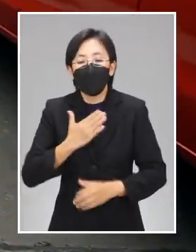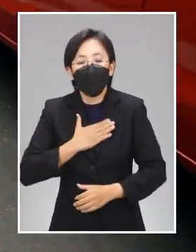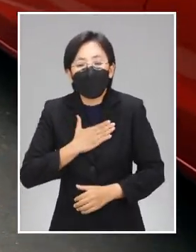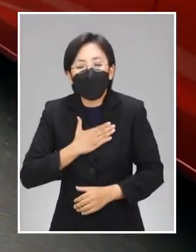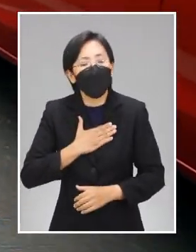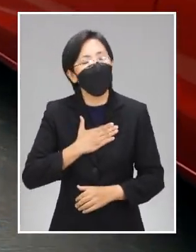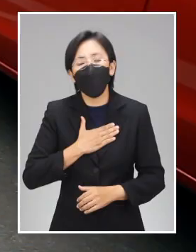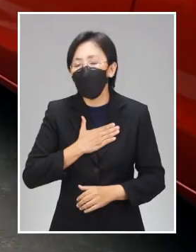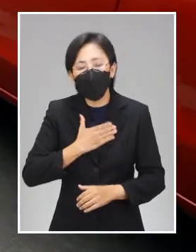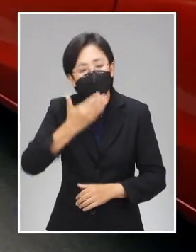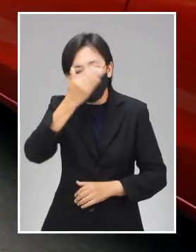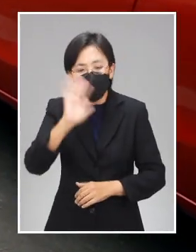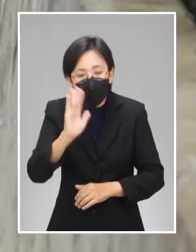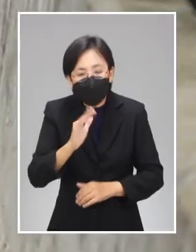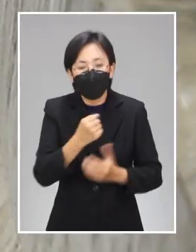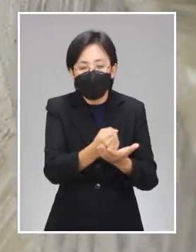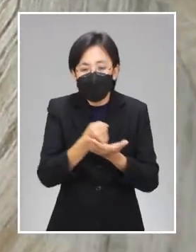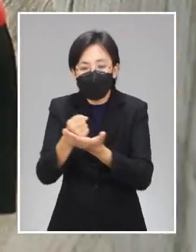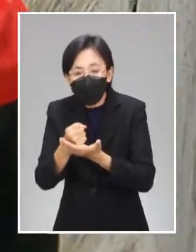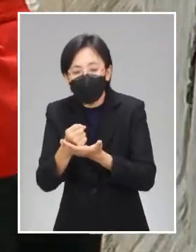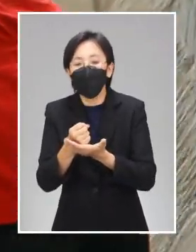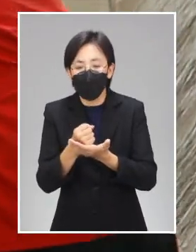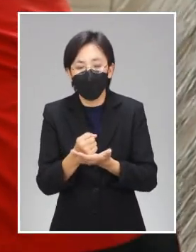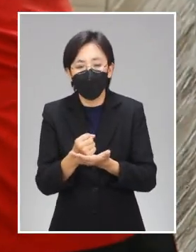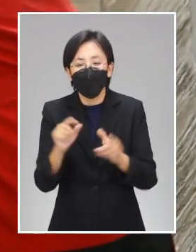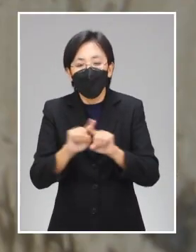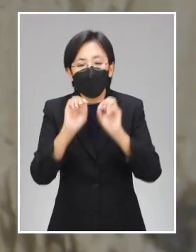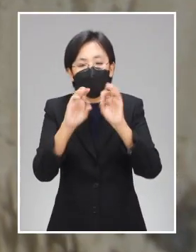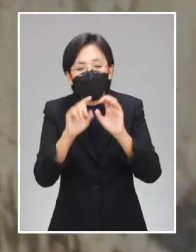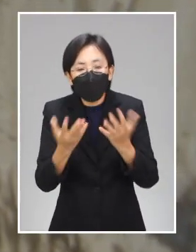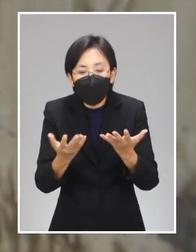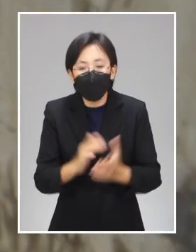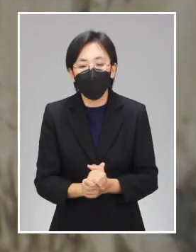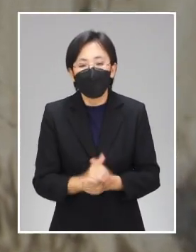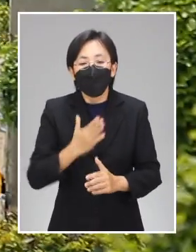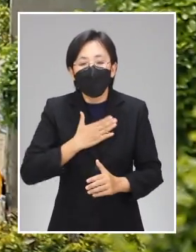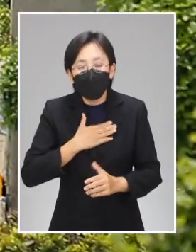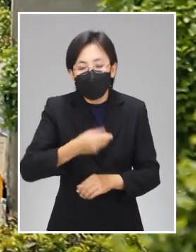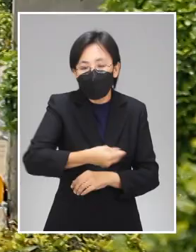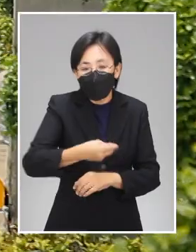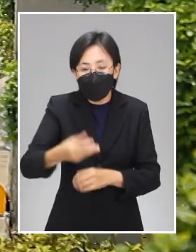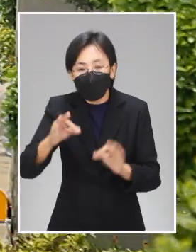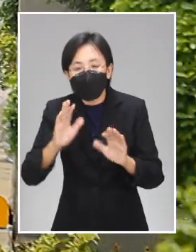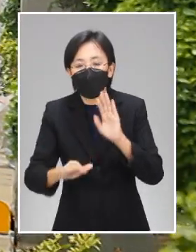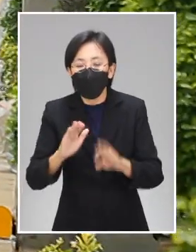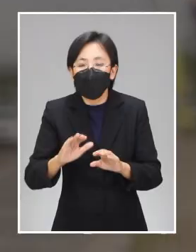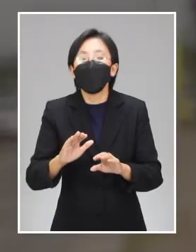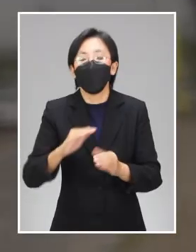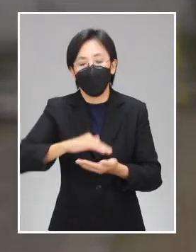ยลืมลูกค้าเลยเพราะลูกค้าเขาเป็นเหมือนอาจารย์แจกไม่เยอะหรอกพี่วันนั้นก็รู้สึกว่ามา70